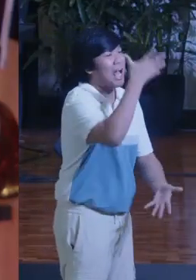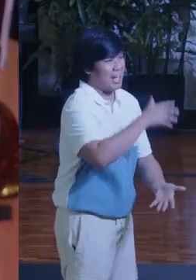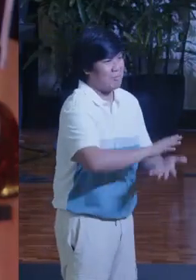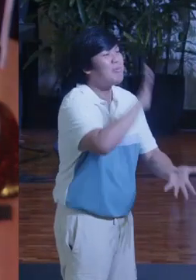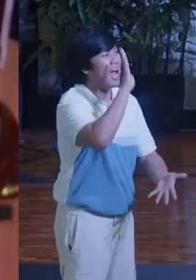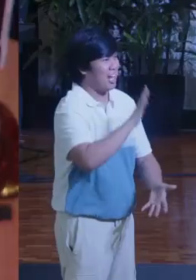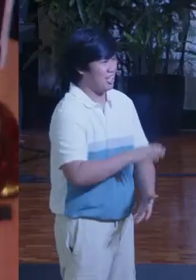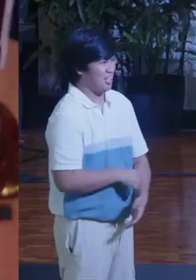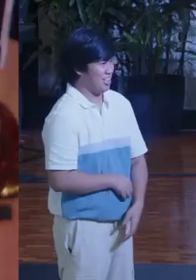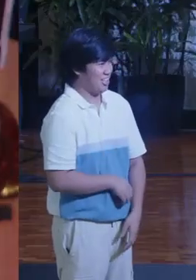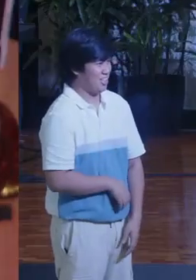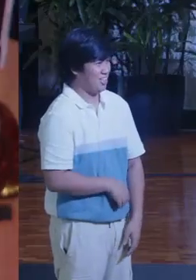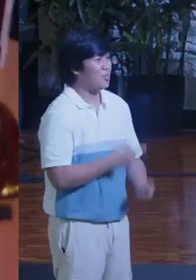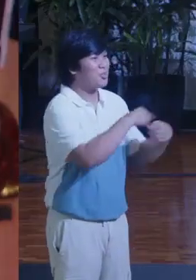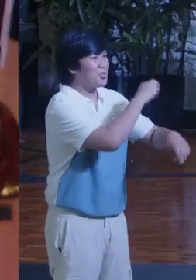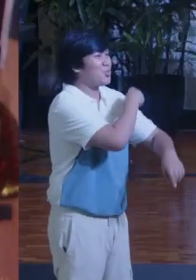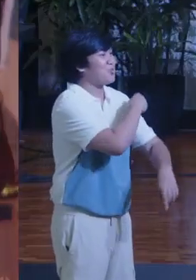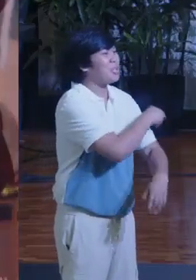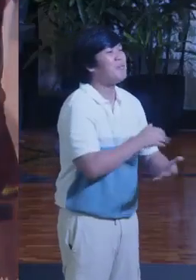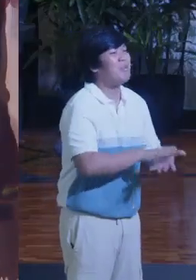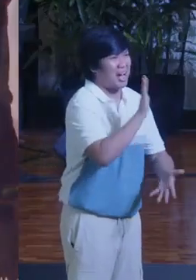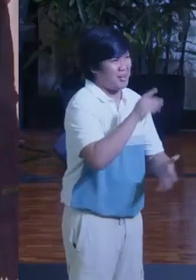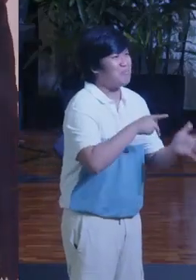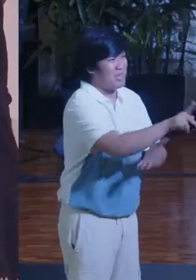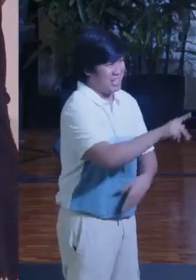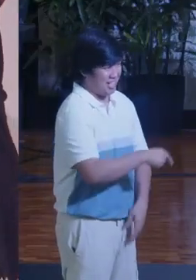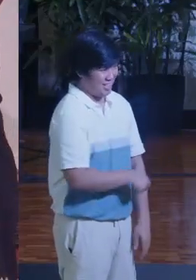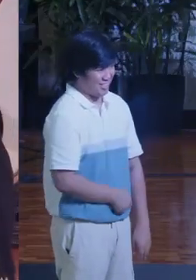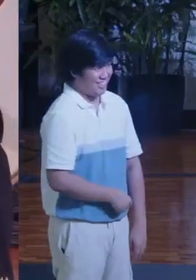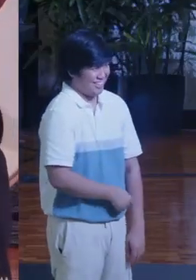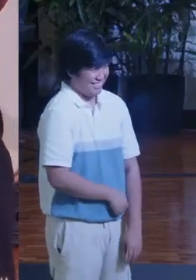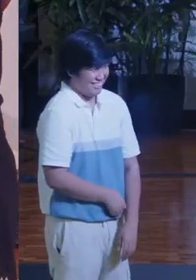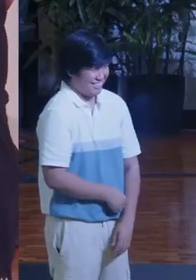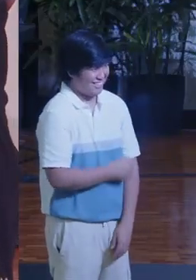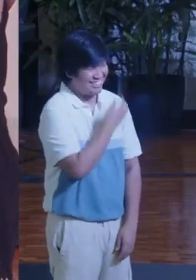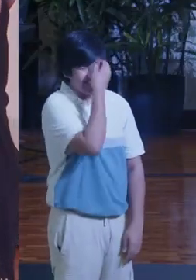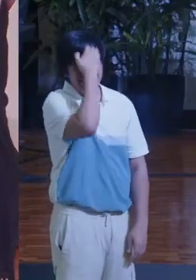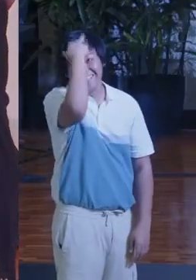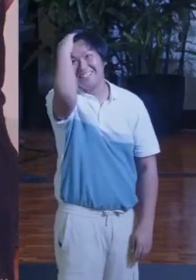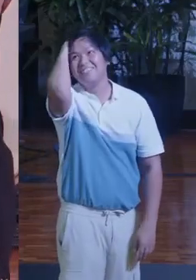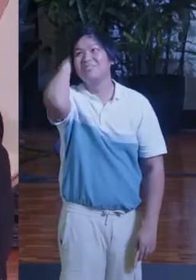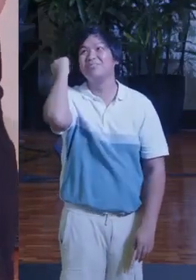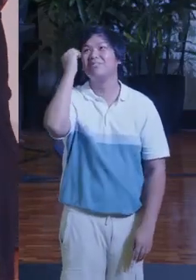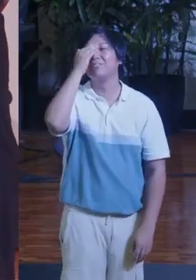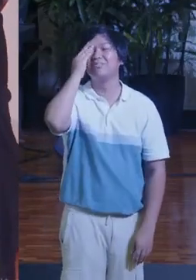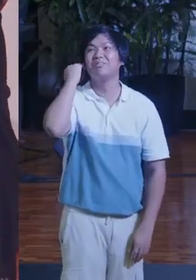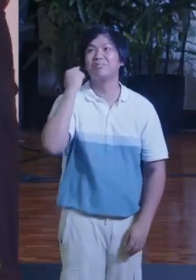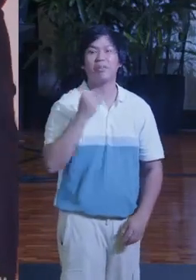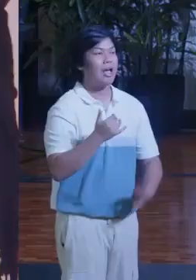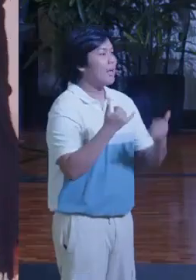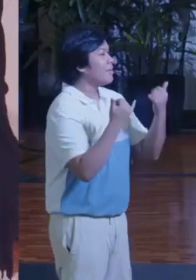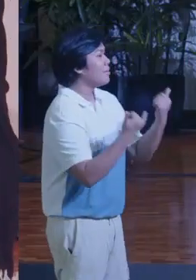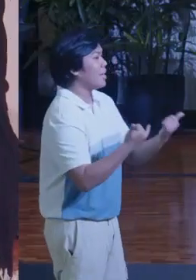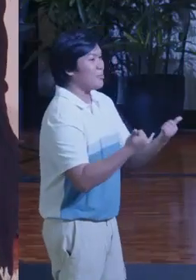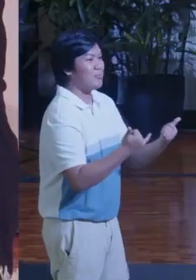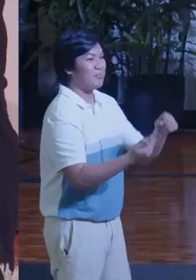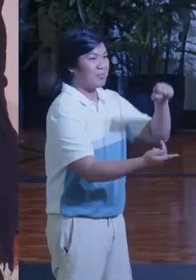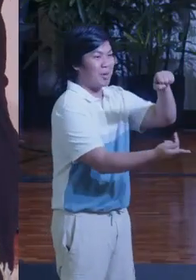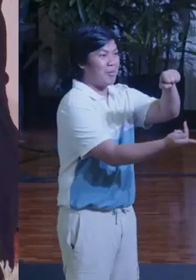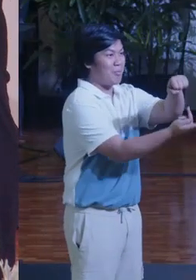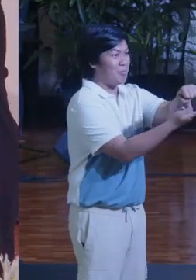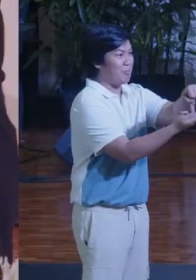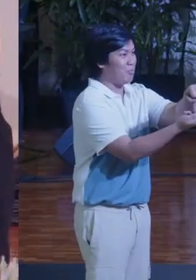ilustrasyon? Ang ilustrasyon ay isang larawan. Sabi sa verse 24, "Now this may be